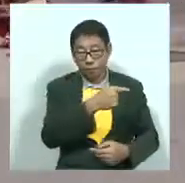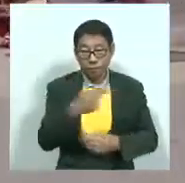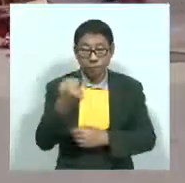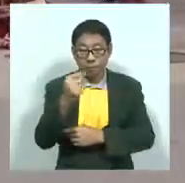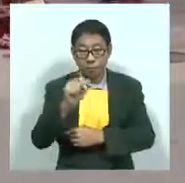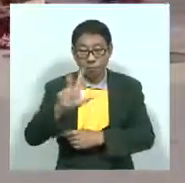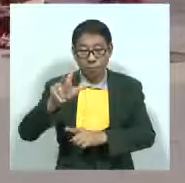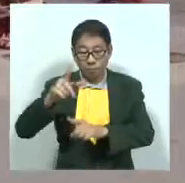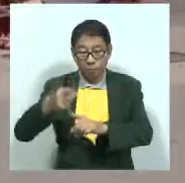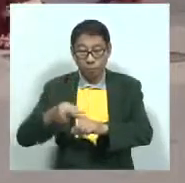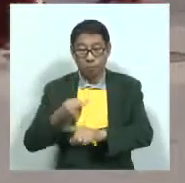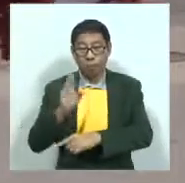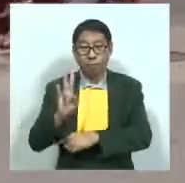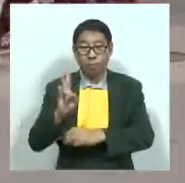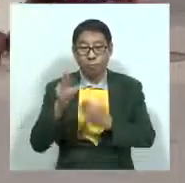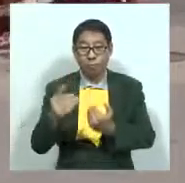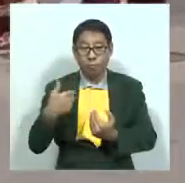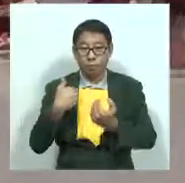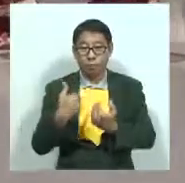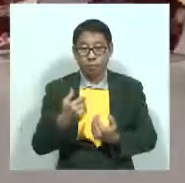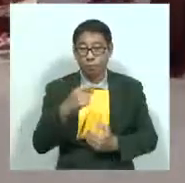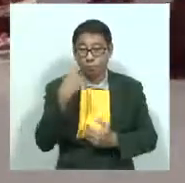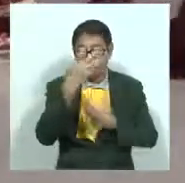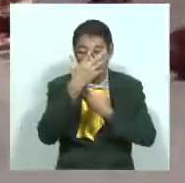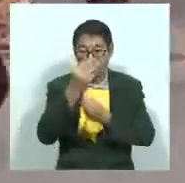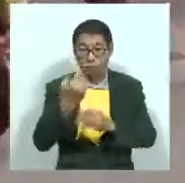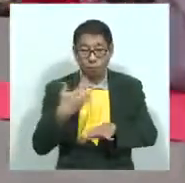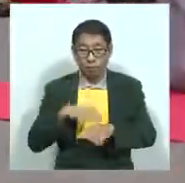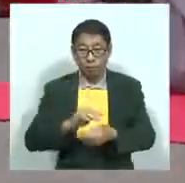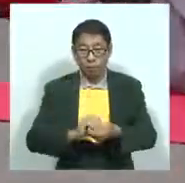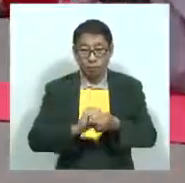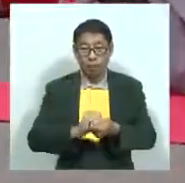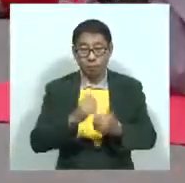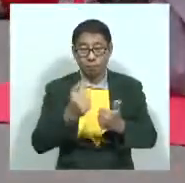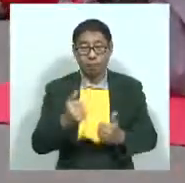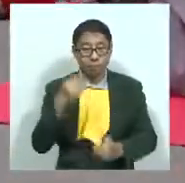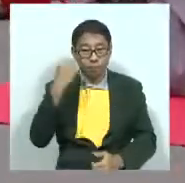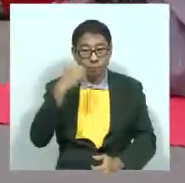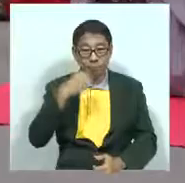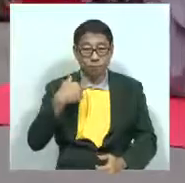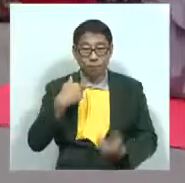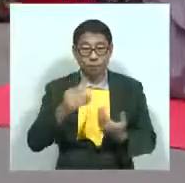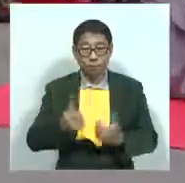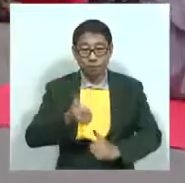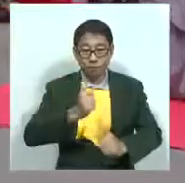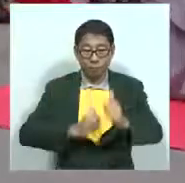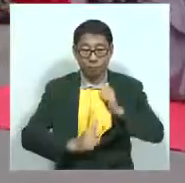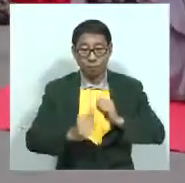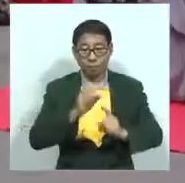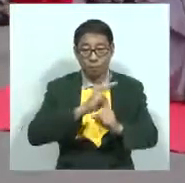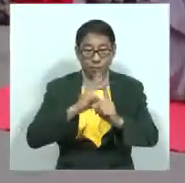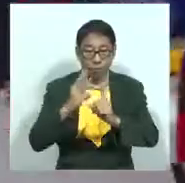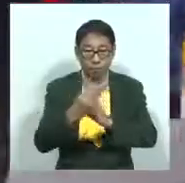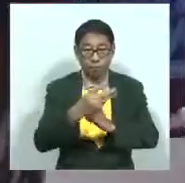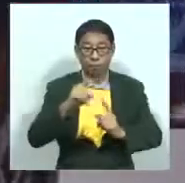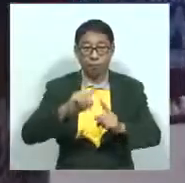งวันที่13กรกฎาคมนี้คุณผู้ชมสนใจสามารถไปร่วมงานกันได้นะคะแต่ละวันก็จะมีการแสดงศิลปะวัฒนธรรม